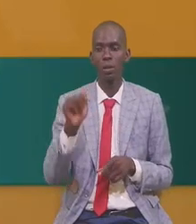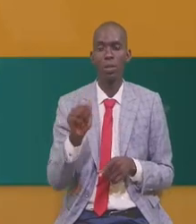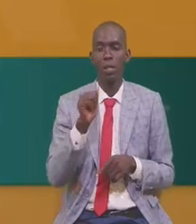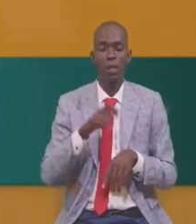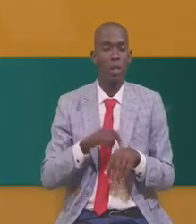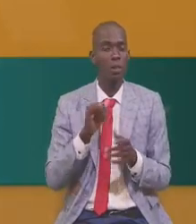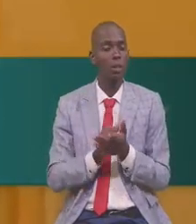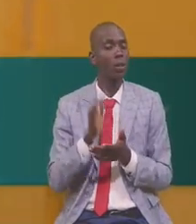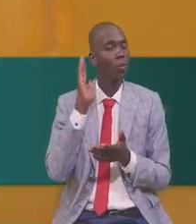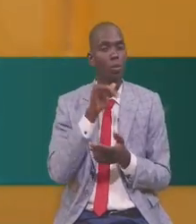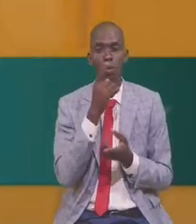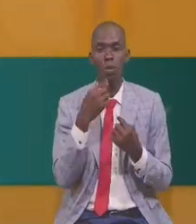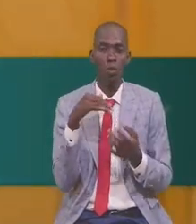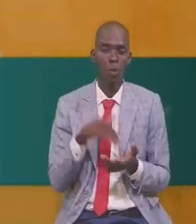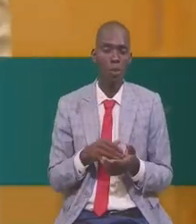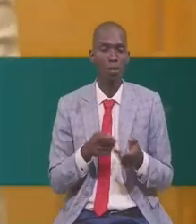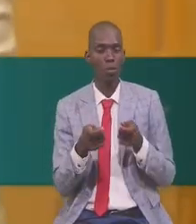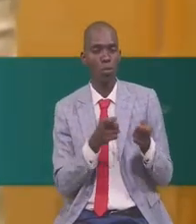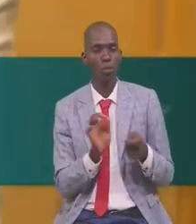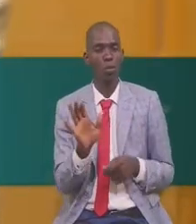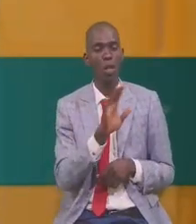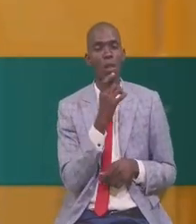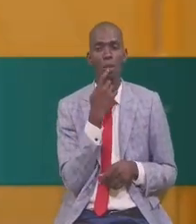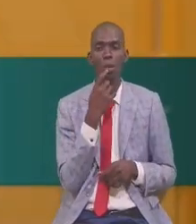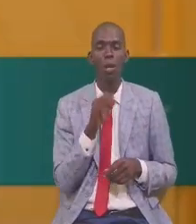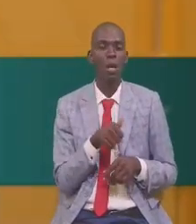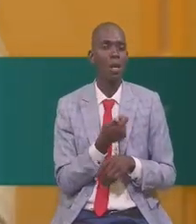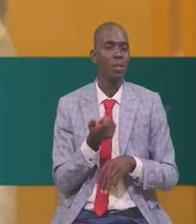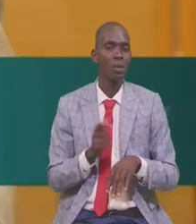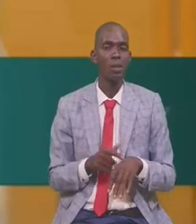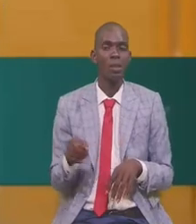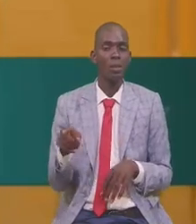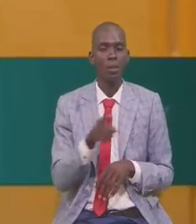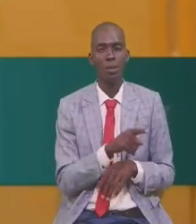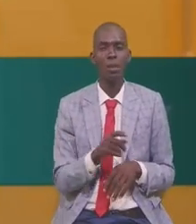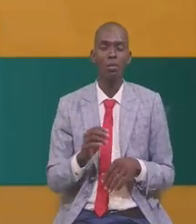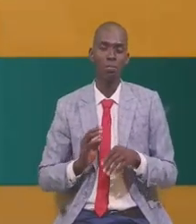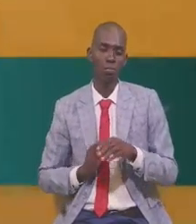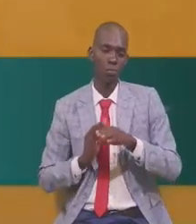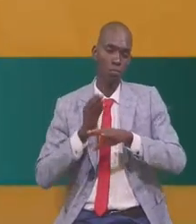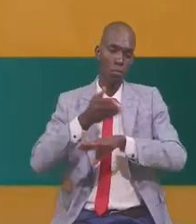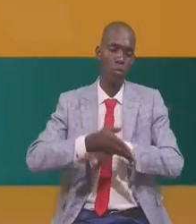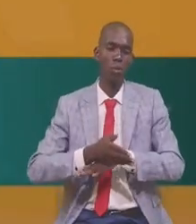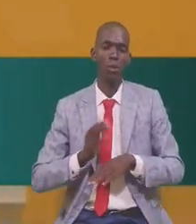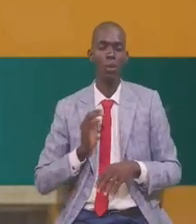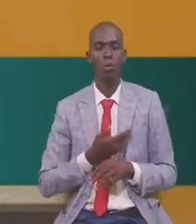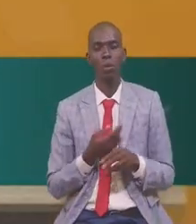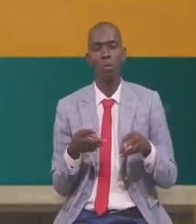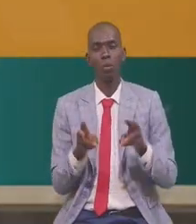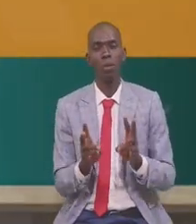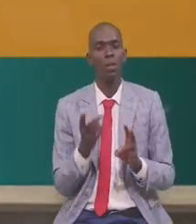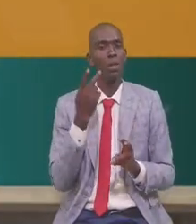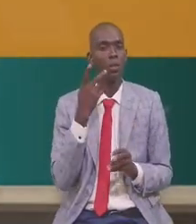encore. Dompte leur langue. Lorsqu'elle croise notre chemin.